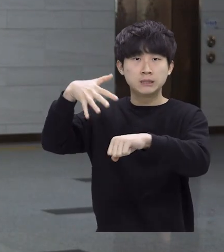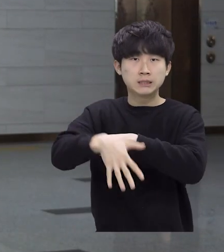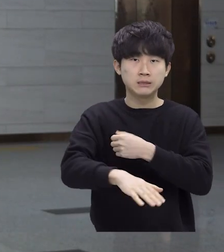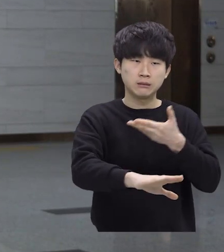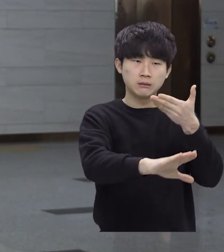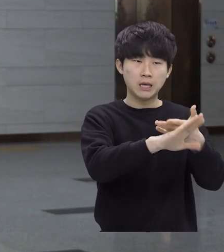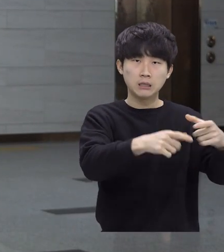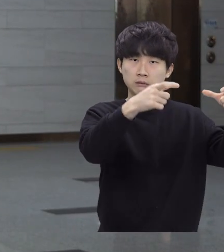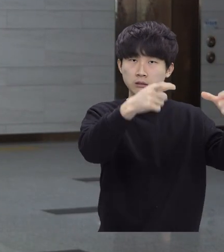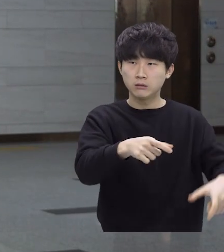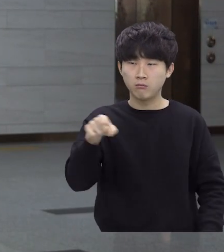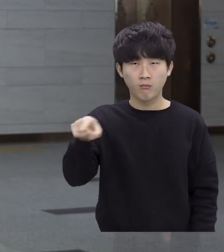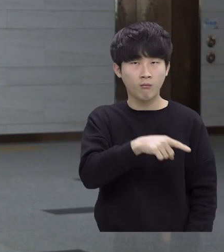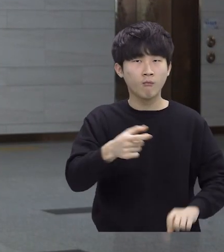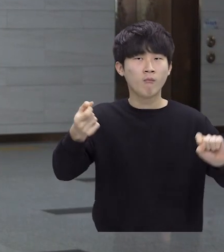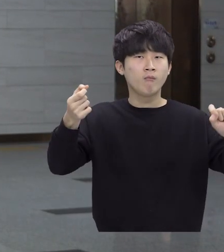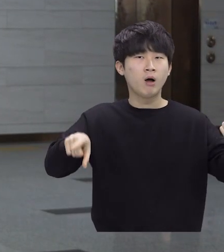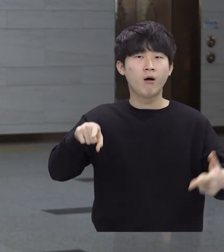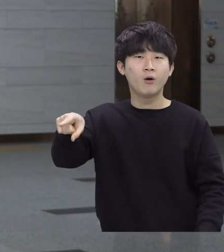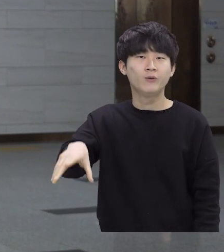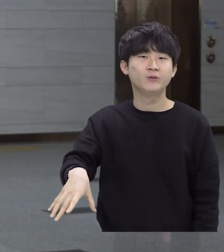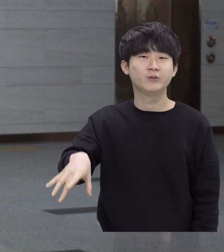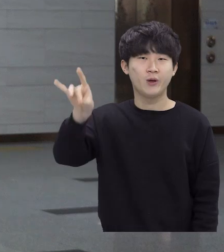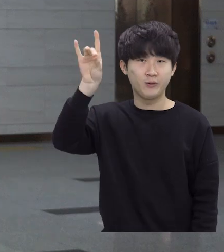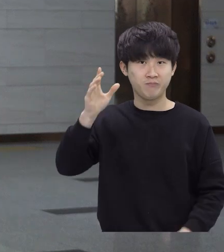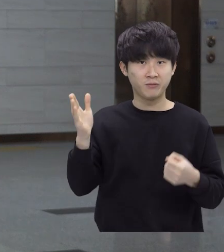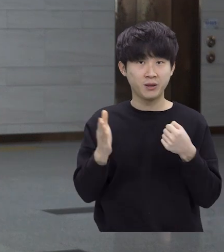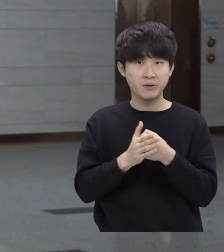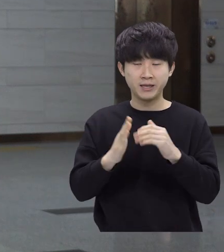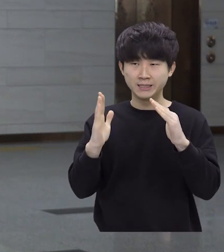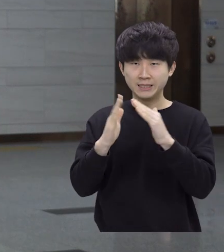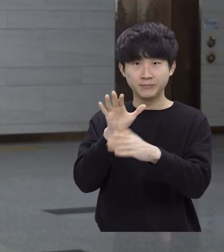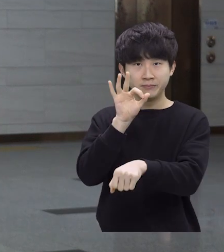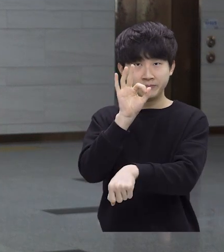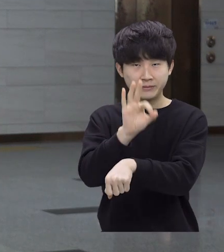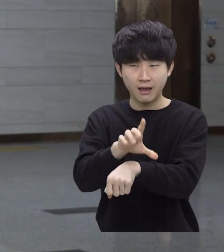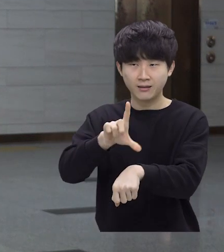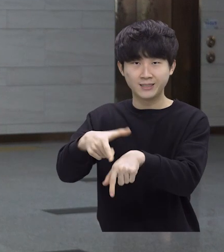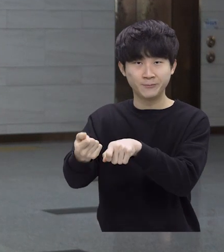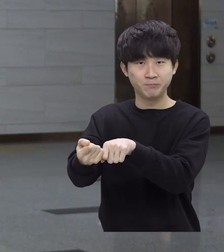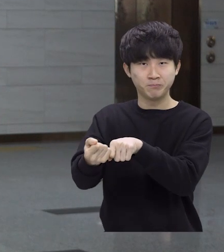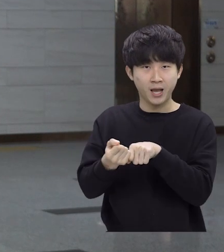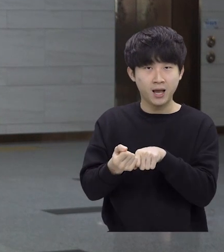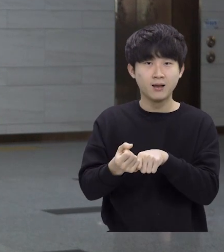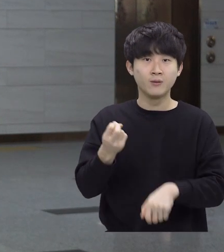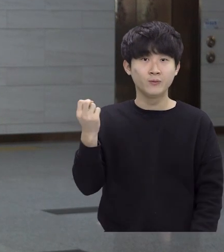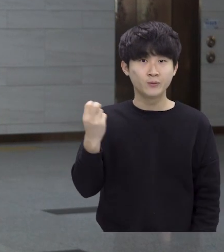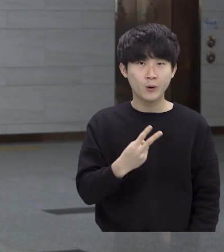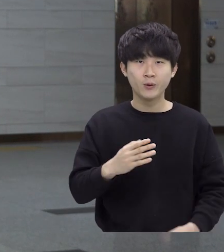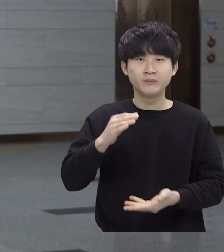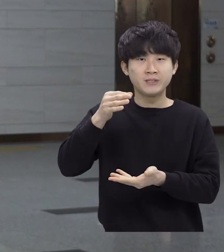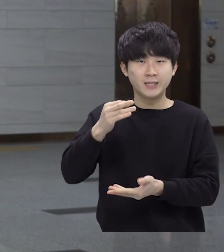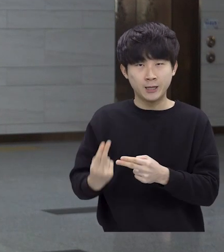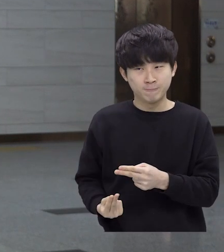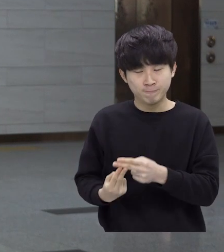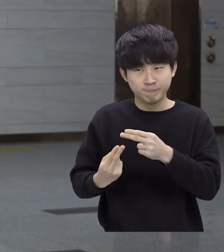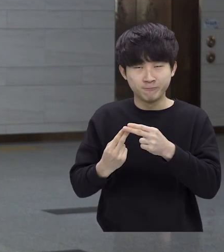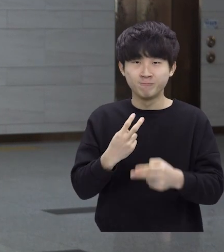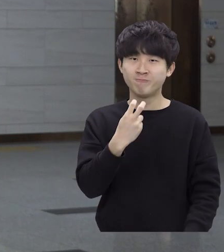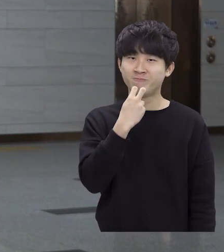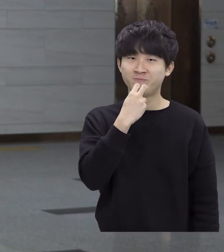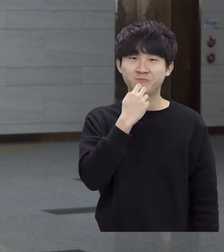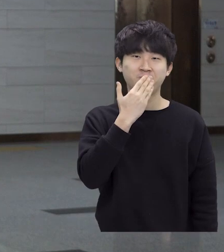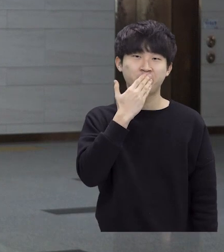개념의 공공임대주택인 충남형 도시 리브투게더. 내 집 마련의 꿈을 앞당기고 자산 증식 효과까지 올릴 수